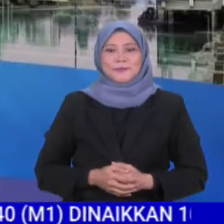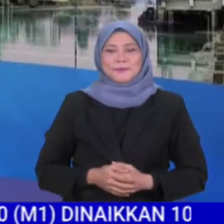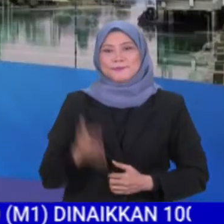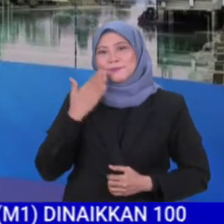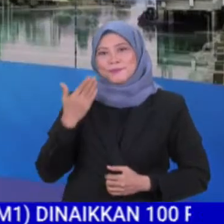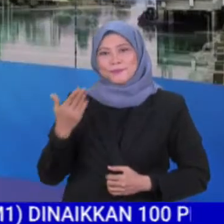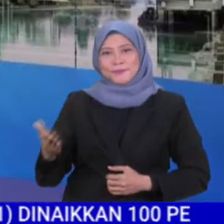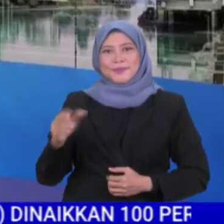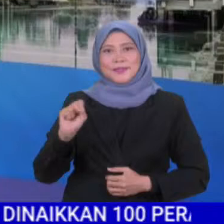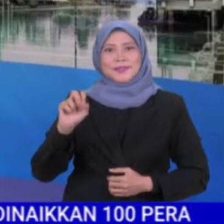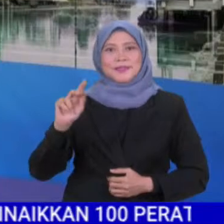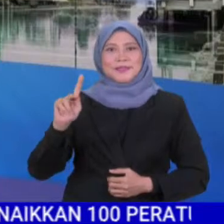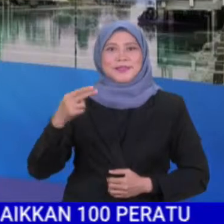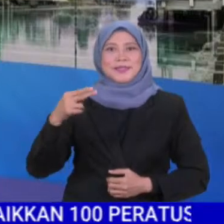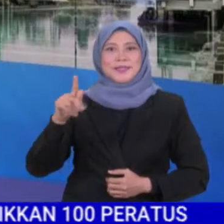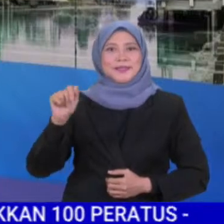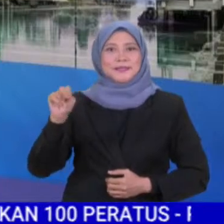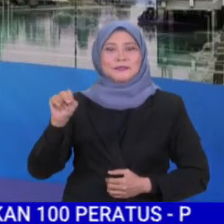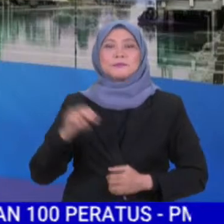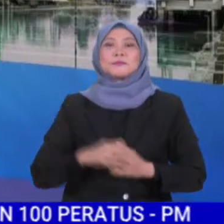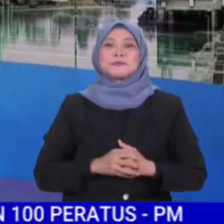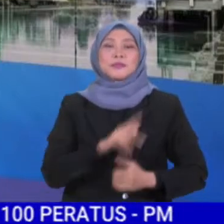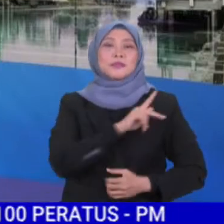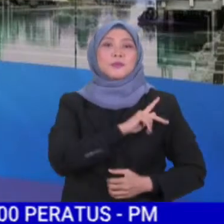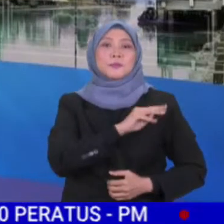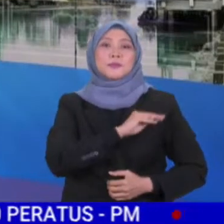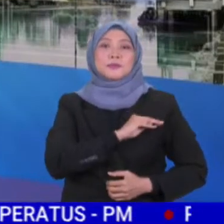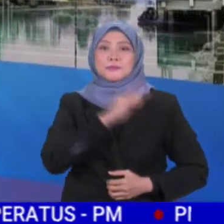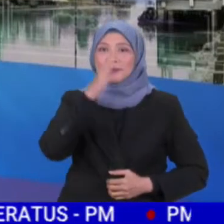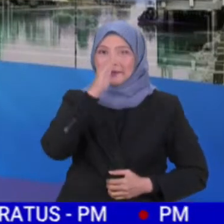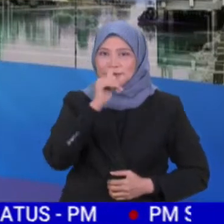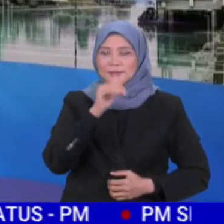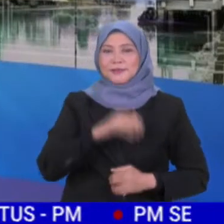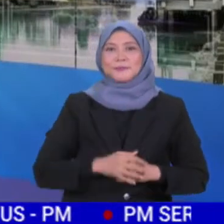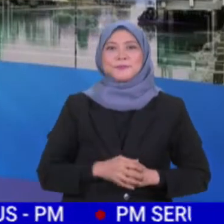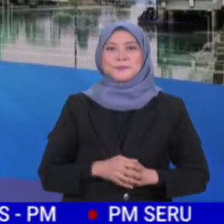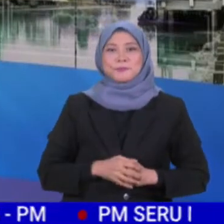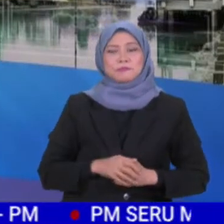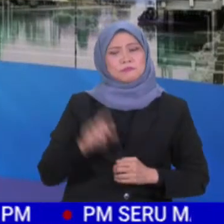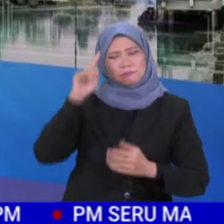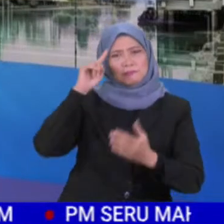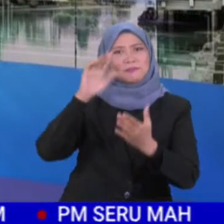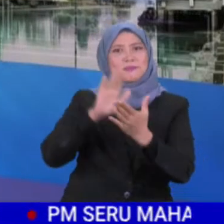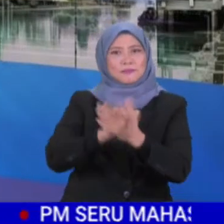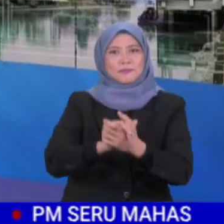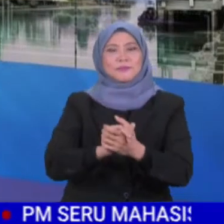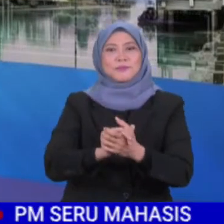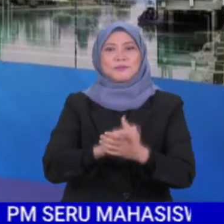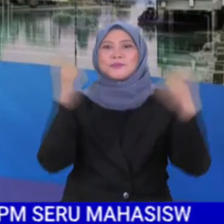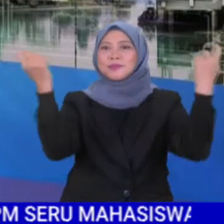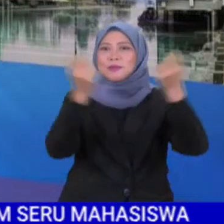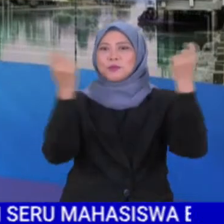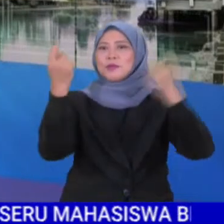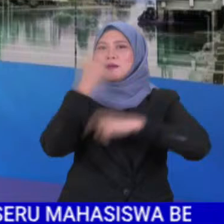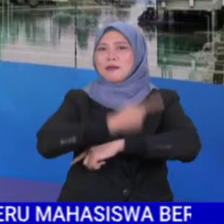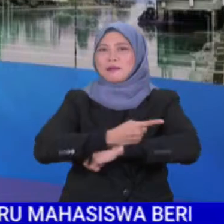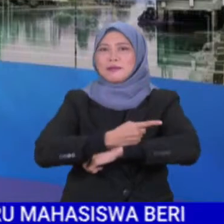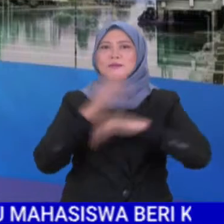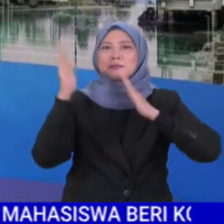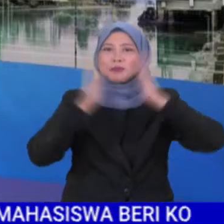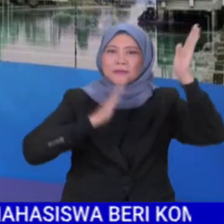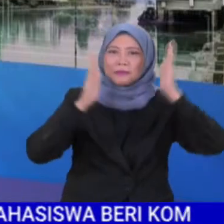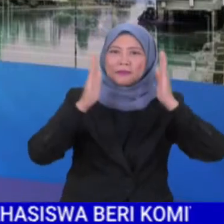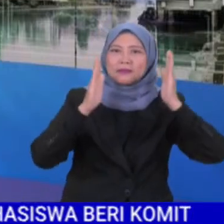Baik, terima kasih Syikin. Dalam pada itu, Ketua Menteri Melaka Datuk Seri Sulaiman Mat Ali yakin sambutan Hari Malaysia pastinya